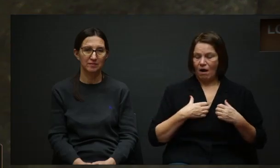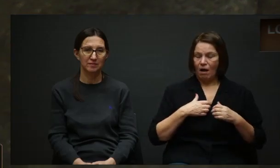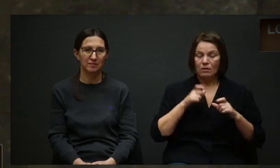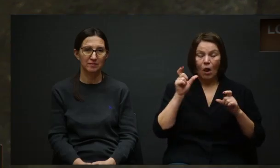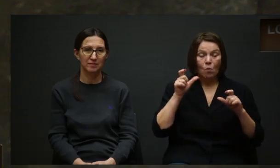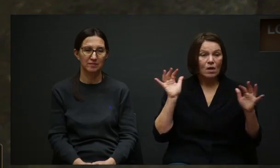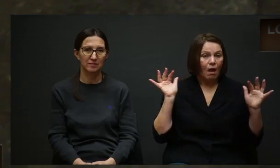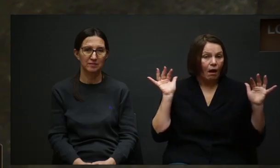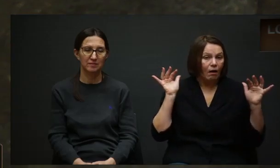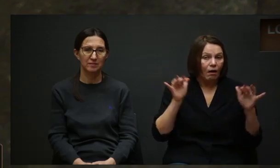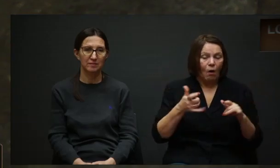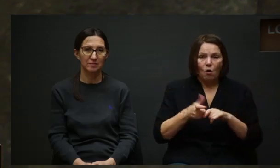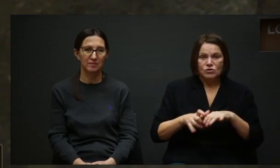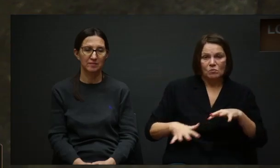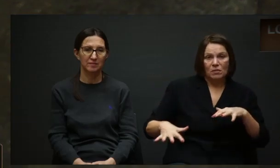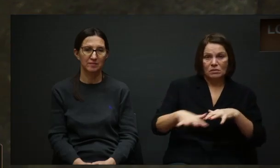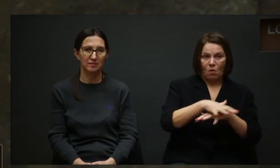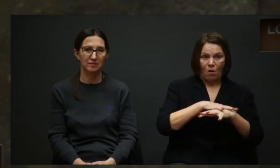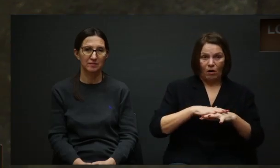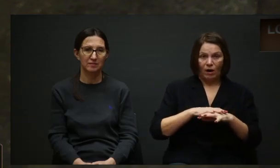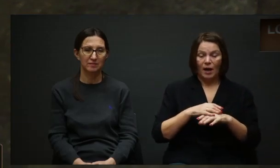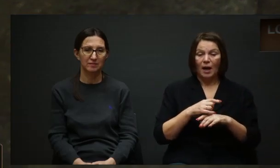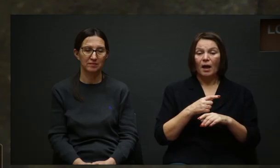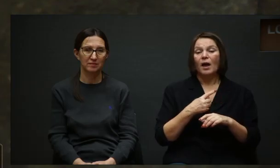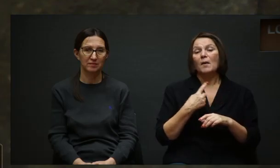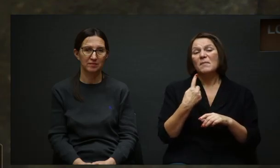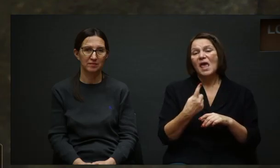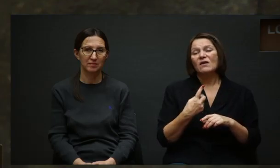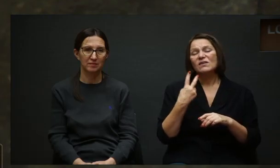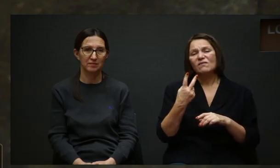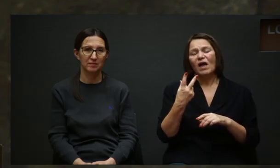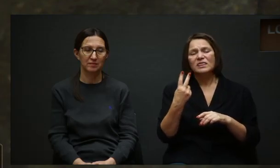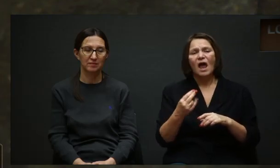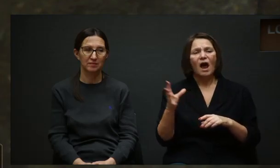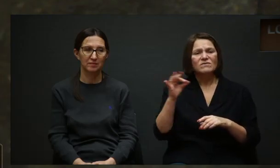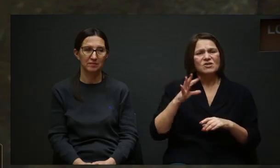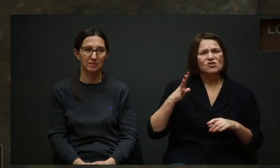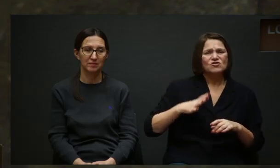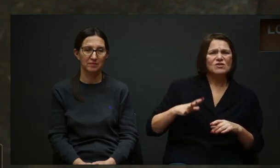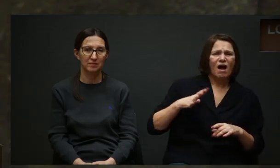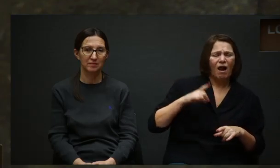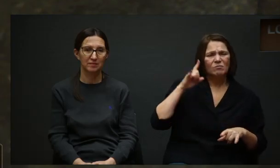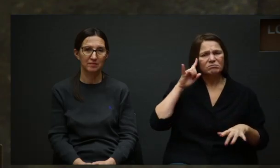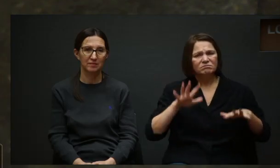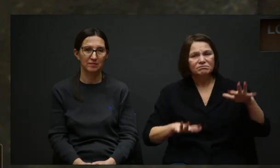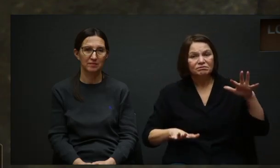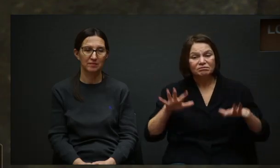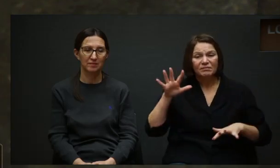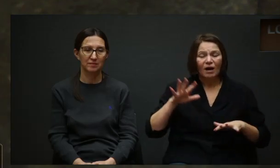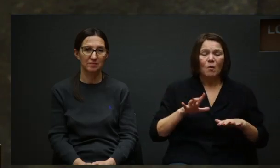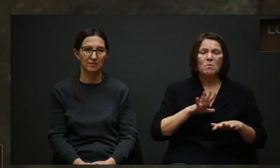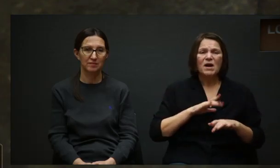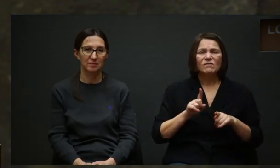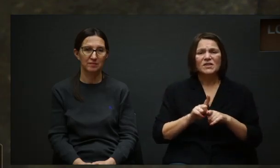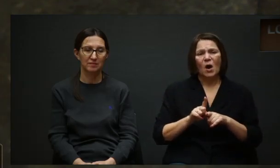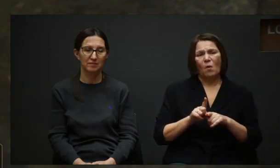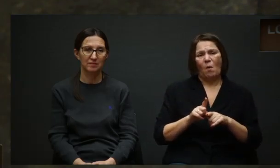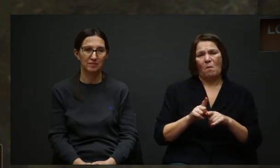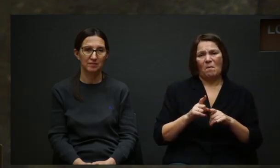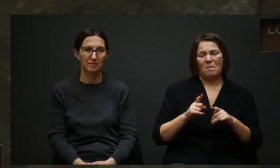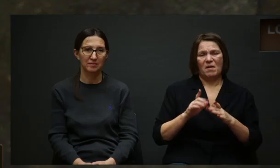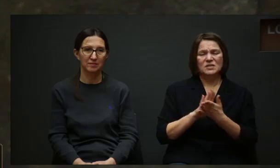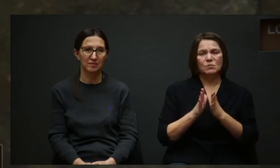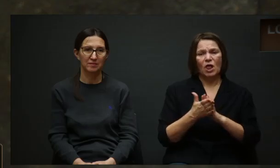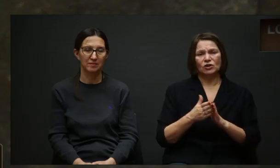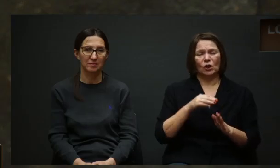много людей. И если первые два дня все скрипели и как-то были в дурном расположении духа, понимая, что